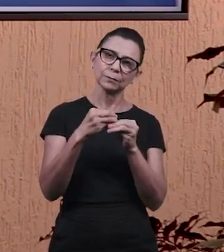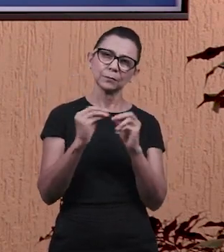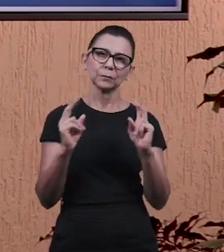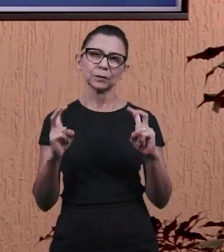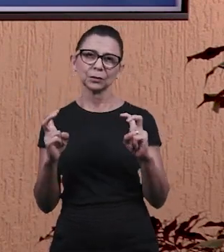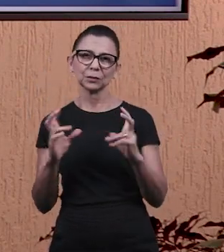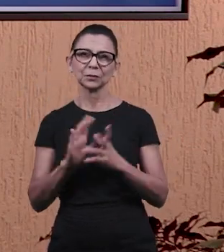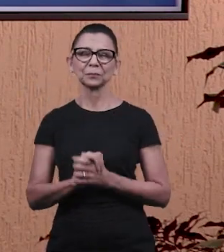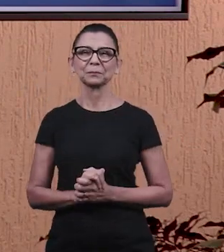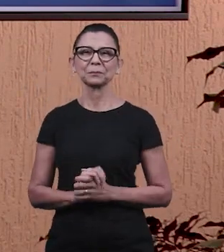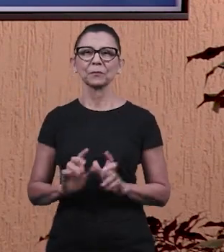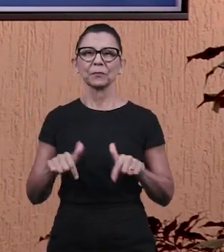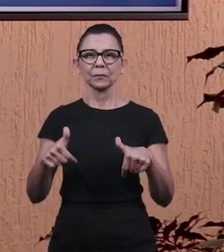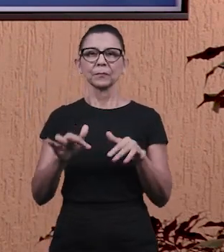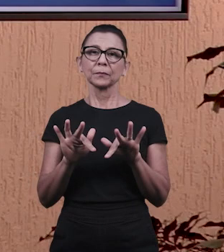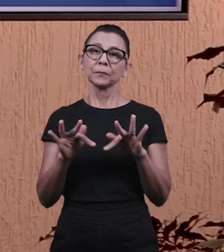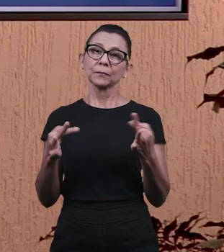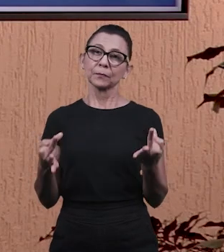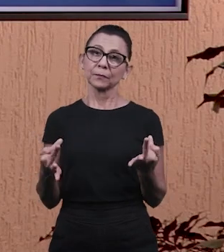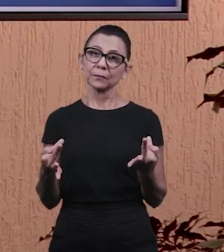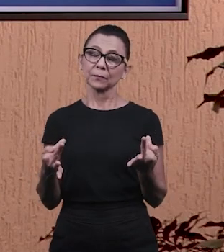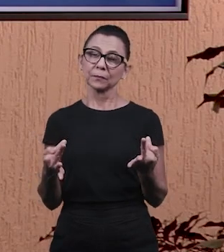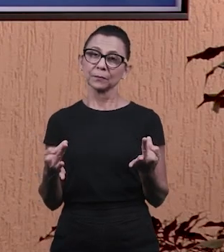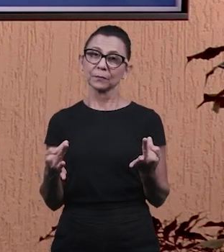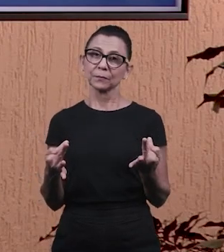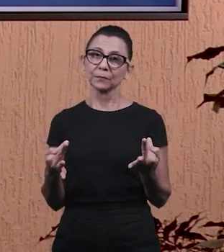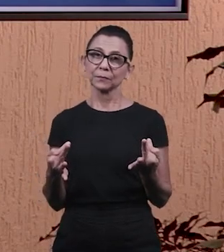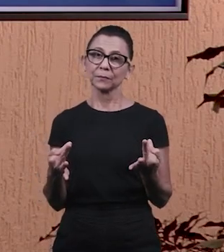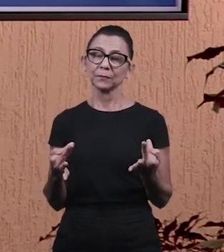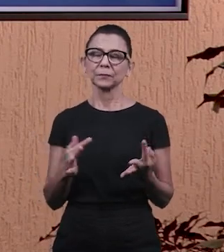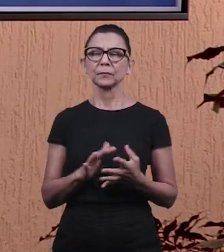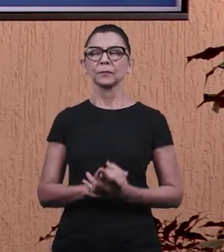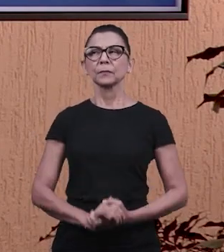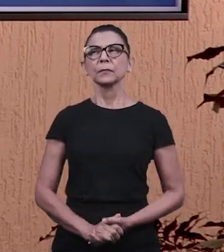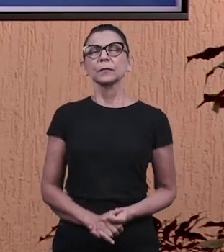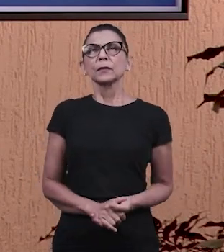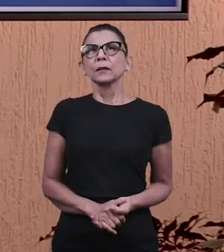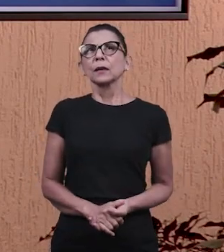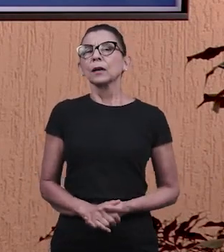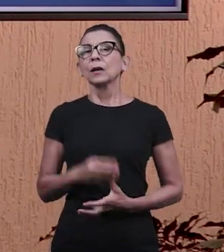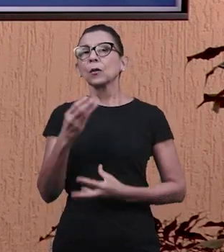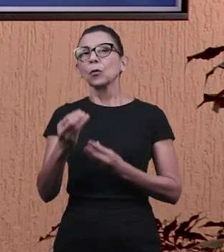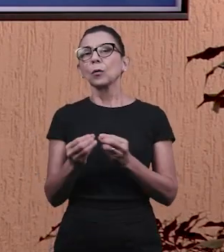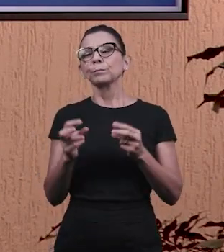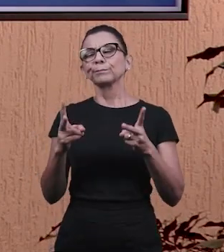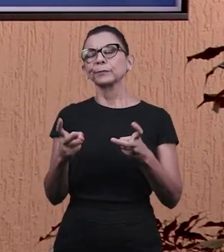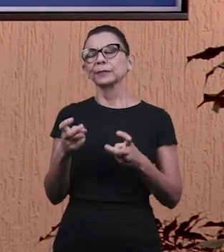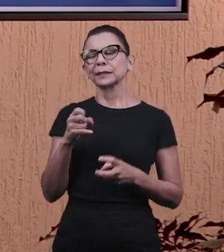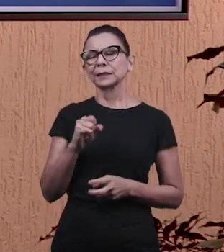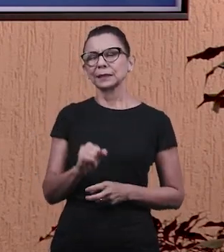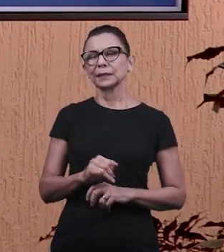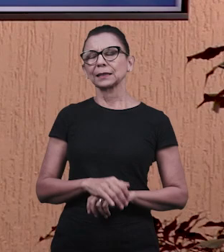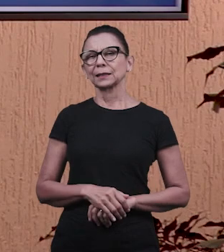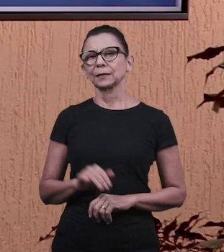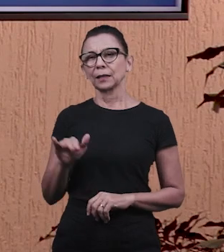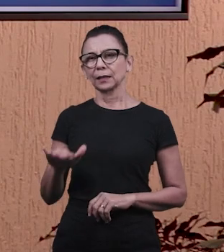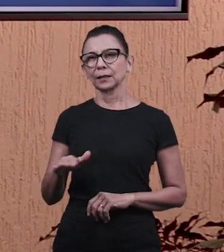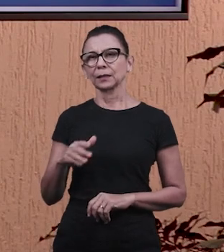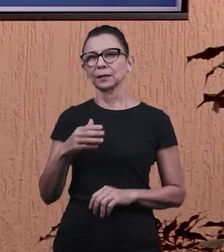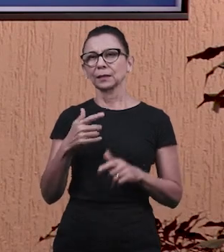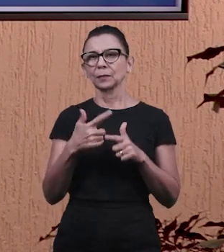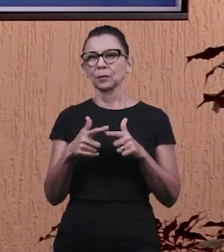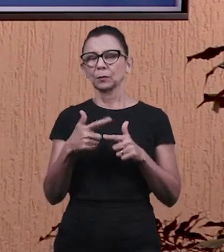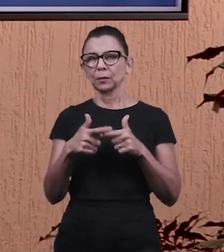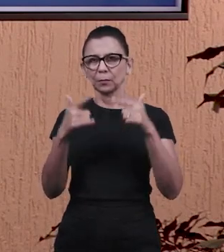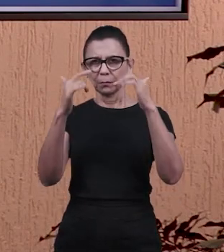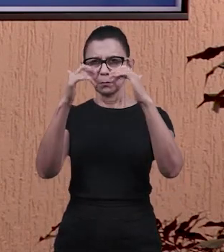Это простые действия, ну, которые могут сделать разницу, произвести разницу. Как вы можете, откуда вы